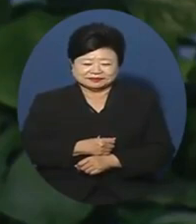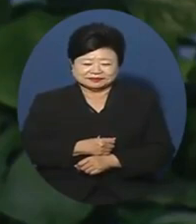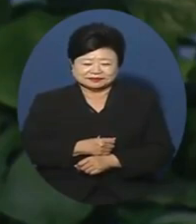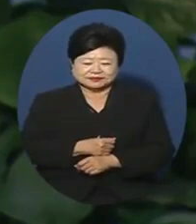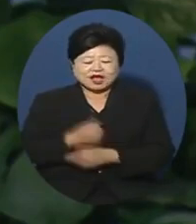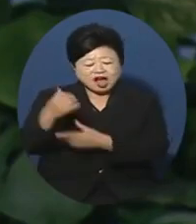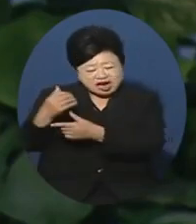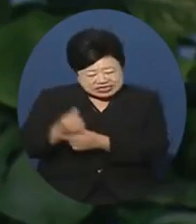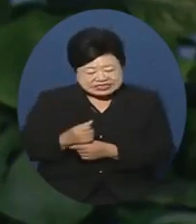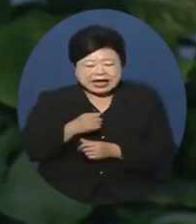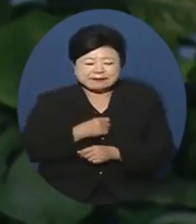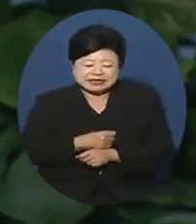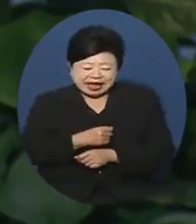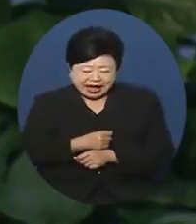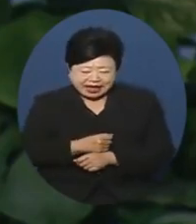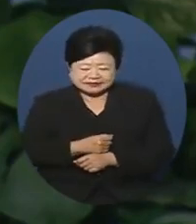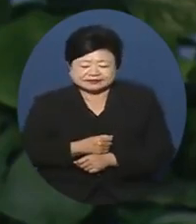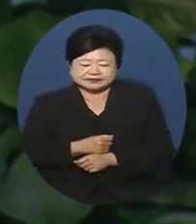의지하고